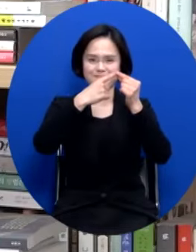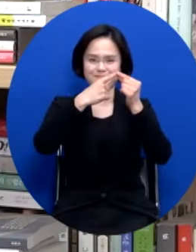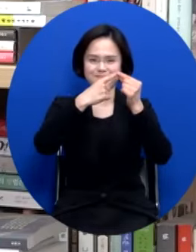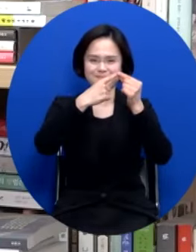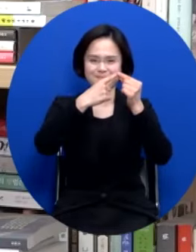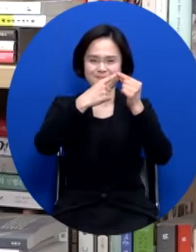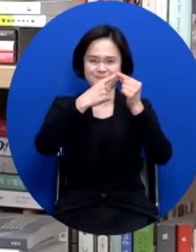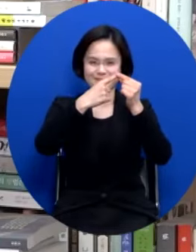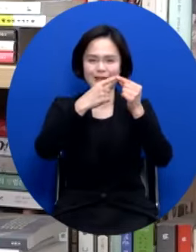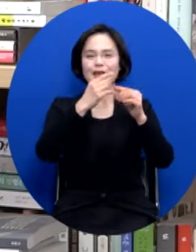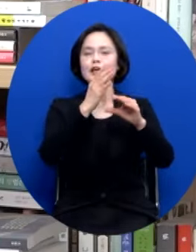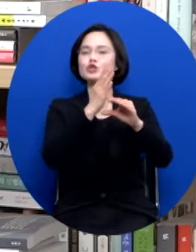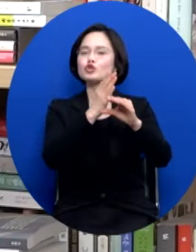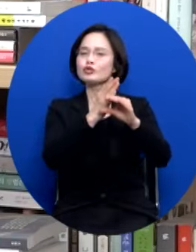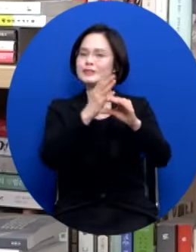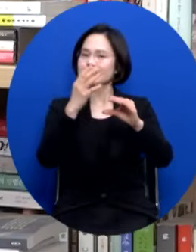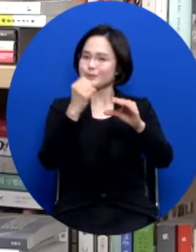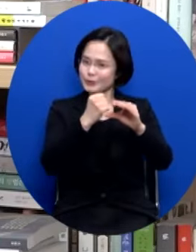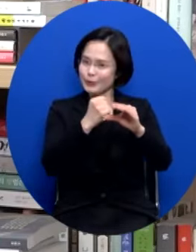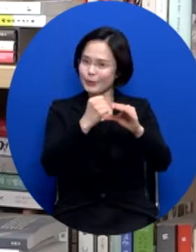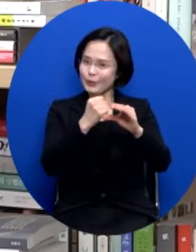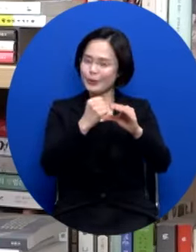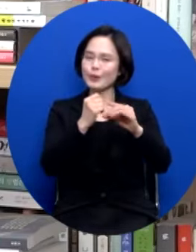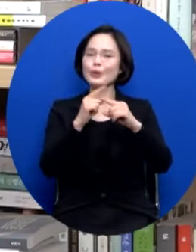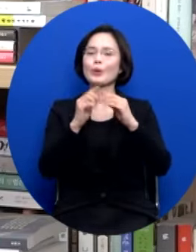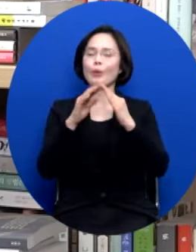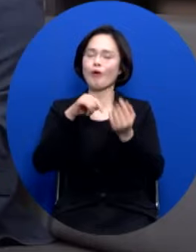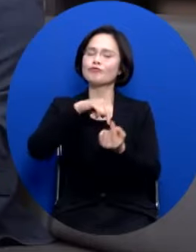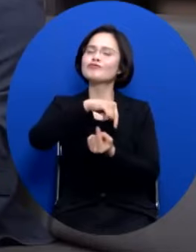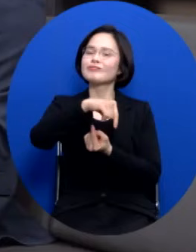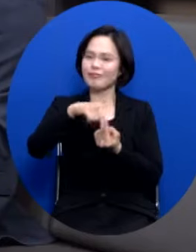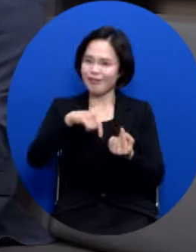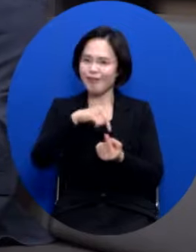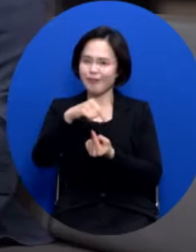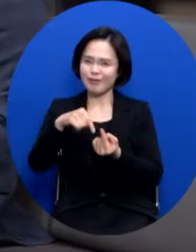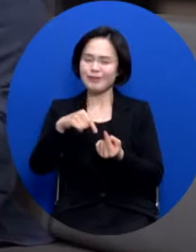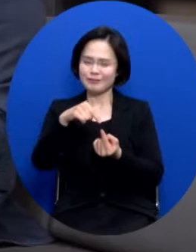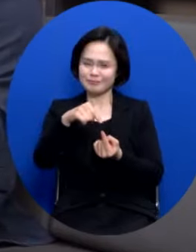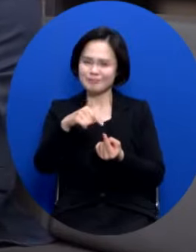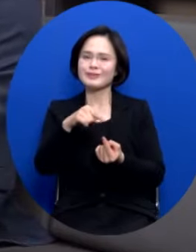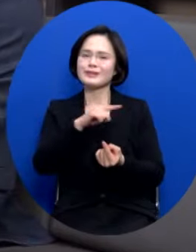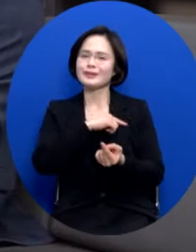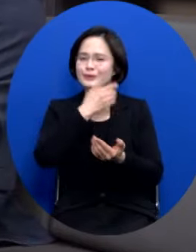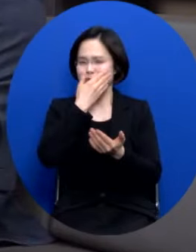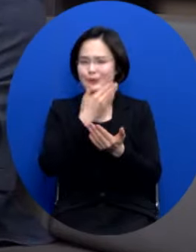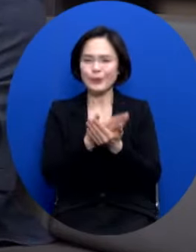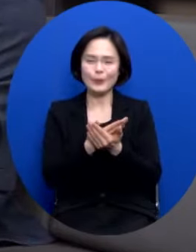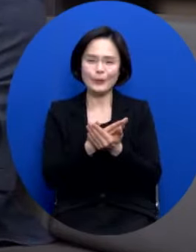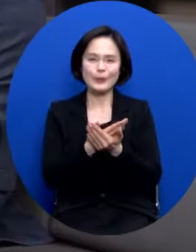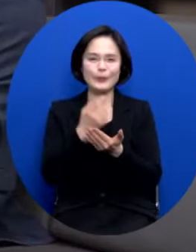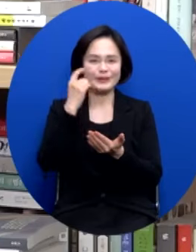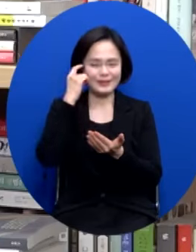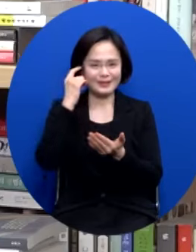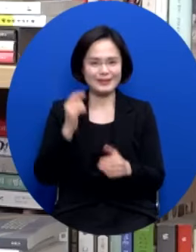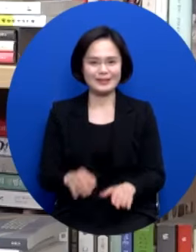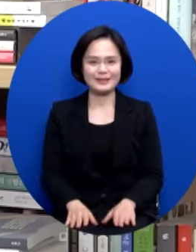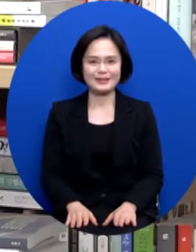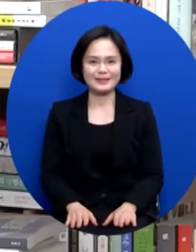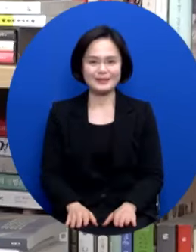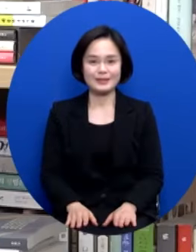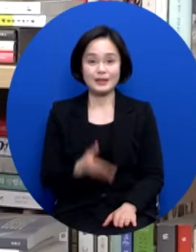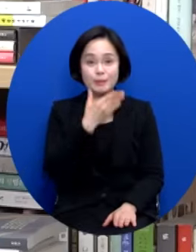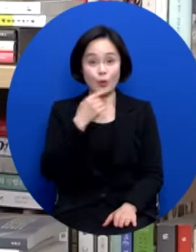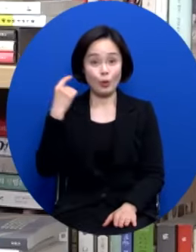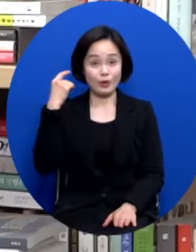있어서 그 모든 것들이 더 빛이 나지 않나 그런 생각이 듭니다. 그래서 지구촌교회 가장 큰 강점이라고 한다면 복음적